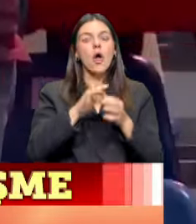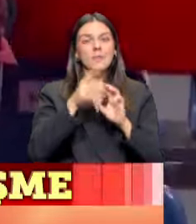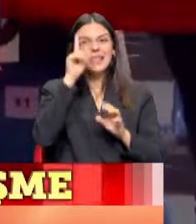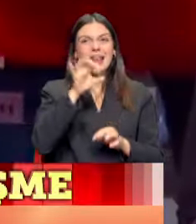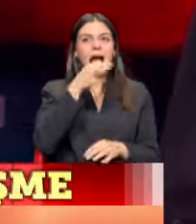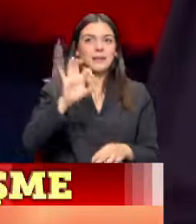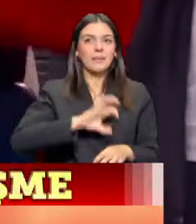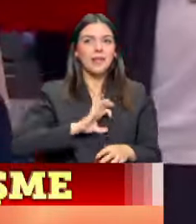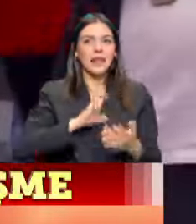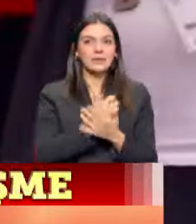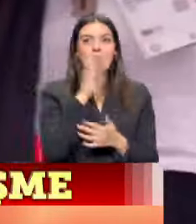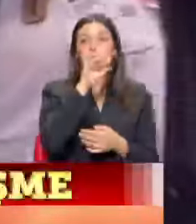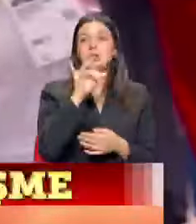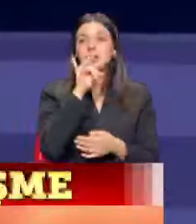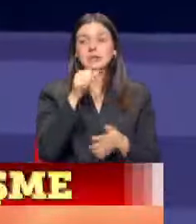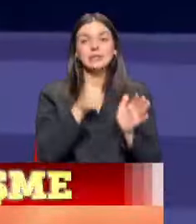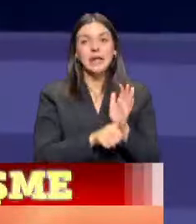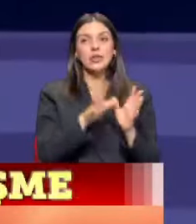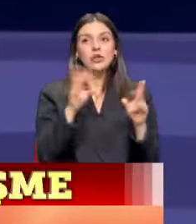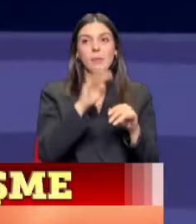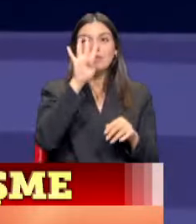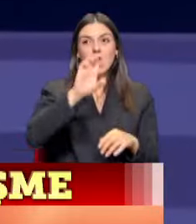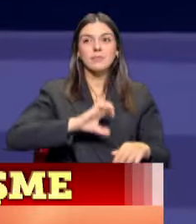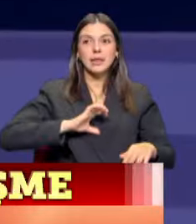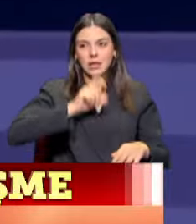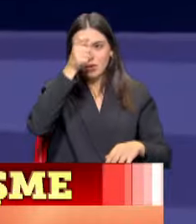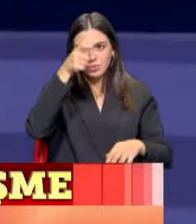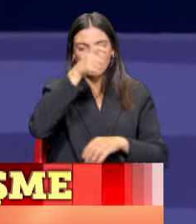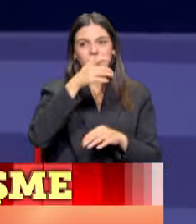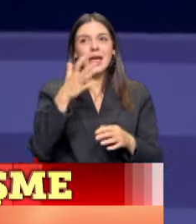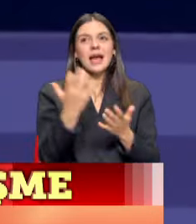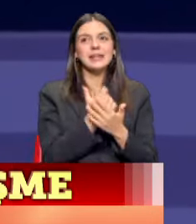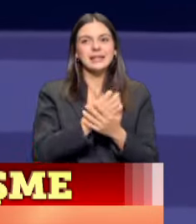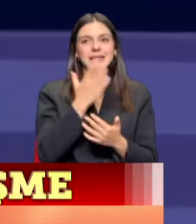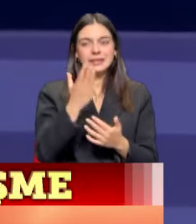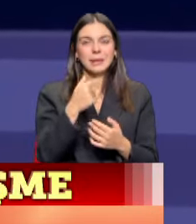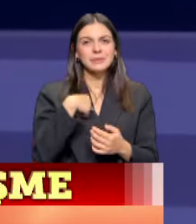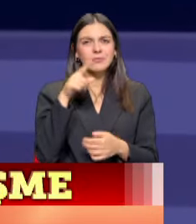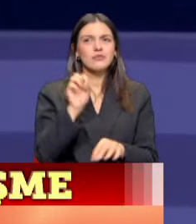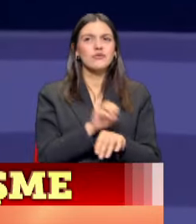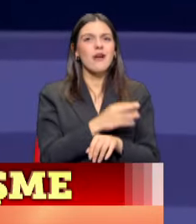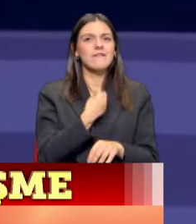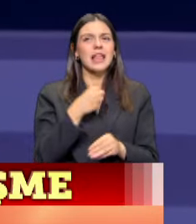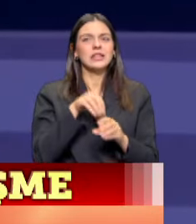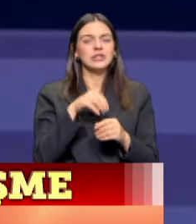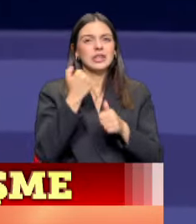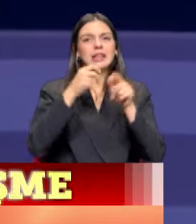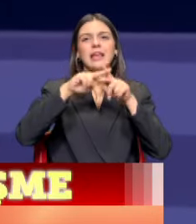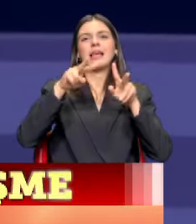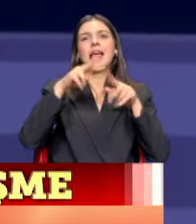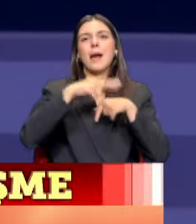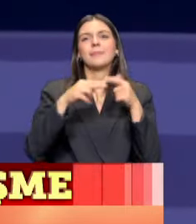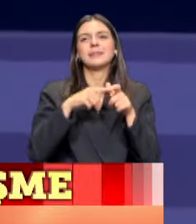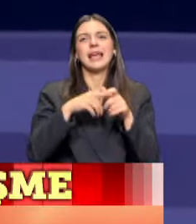30 Ağustos günü toplamda 4 madalyayı Türkiye'ye kazandırdı. Bize bu gururu yaşattığın için Gamze Gürdal'ı